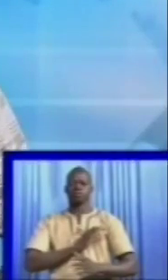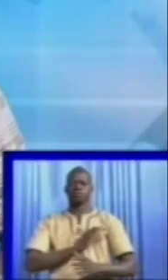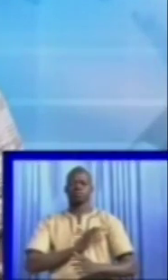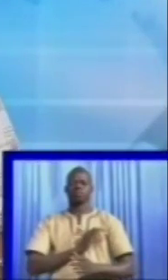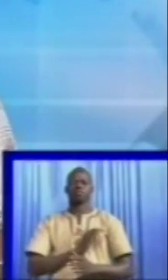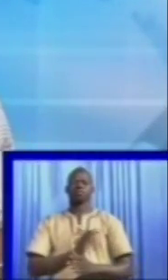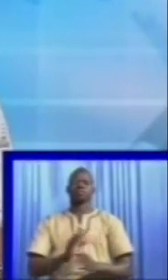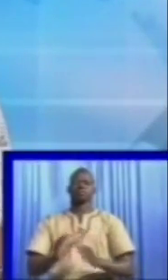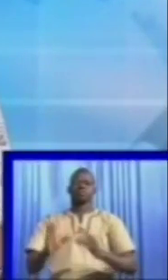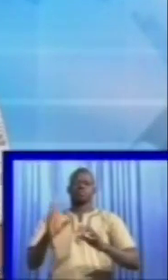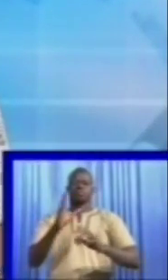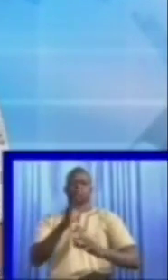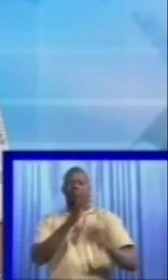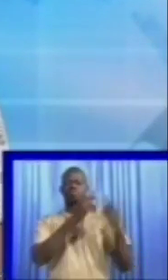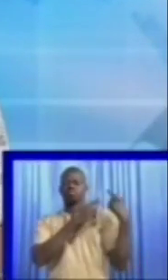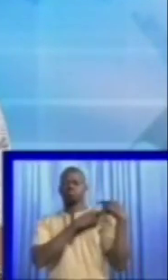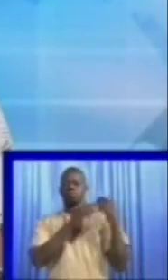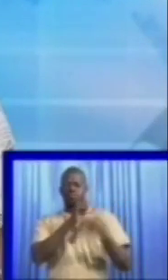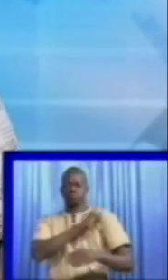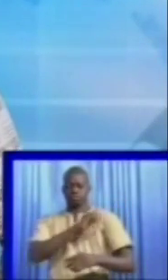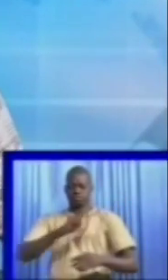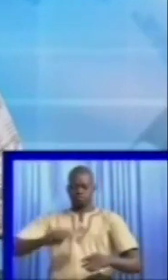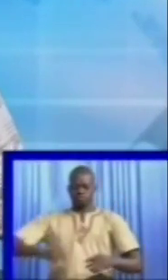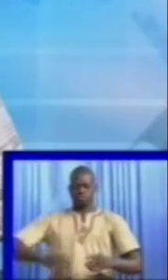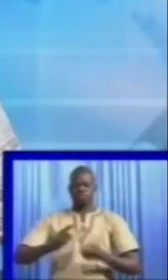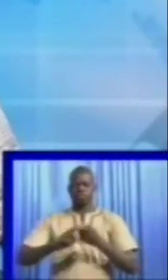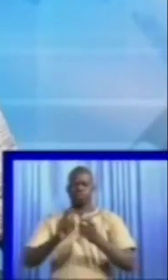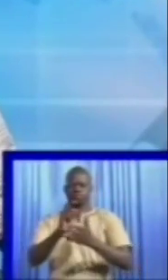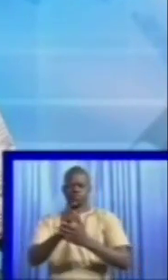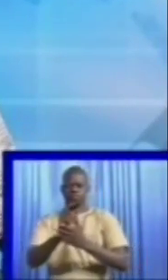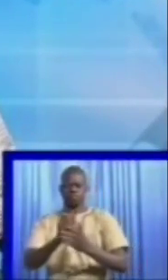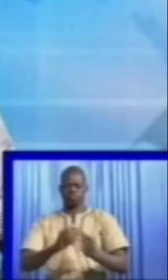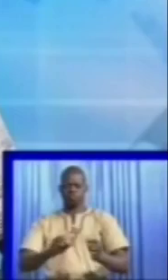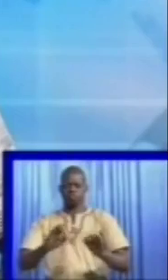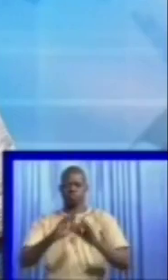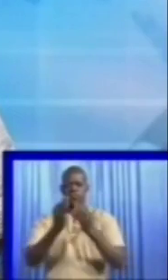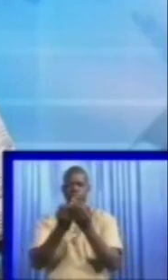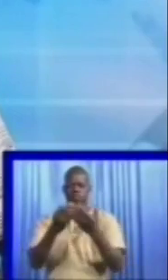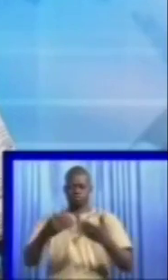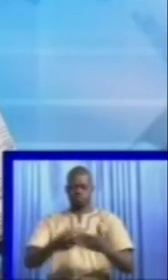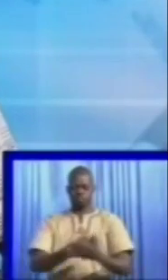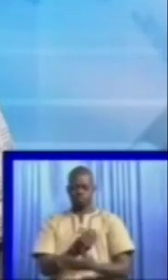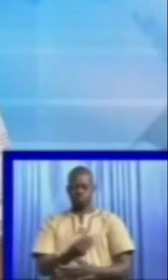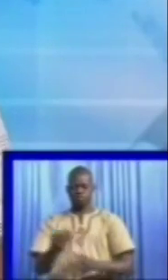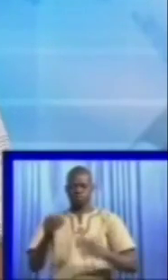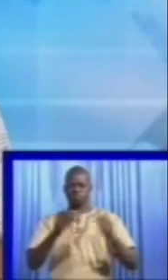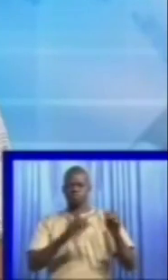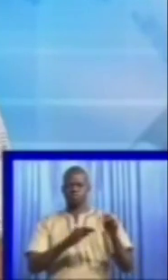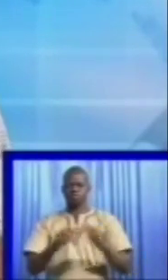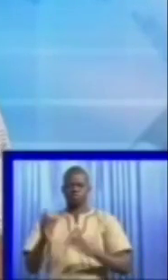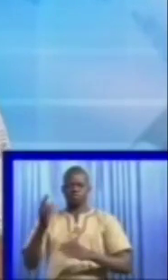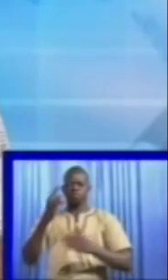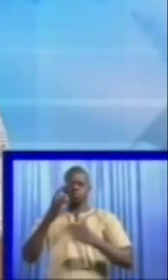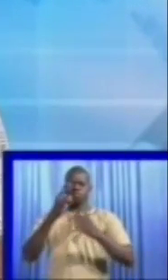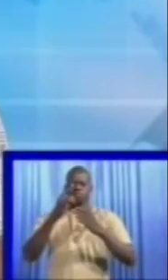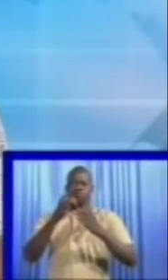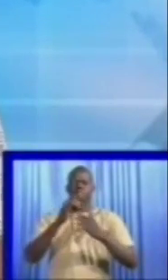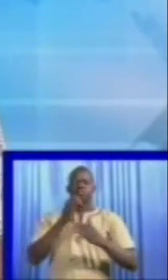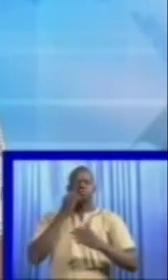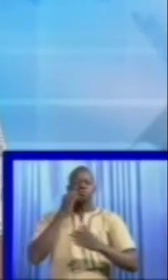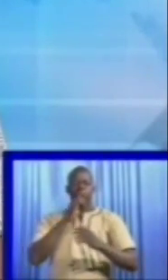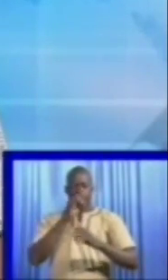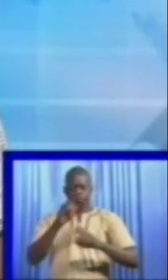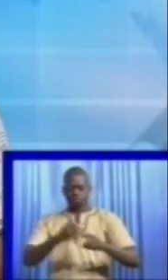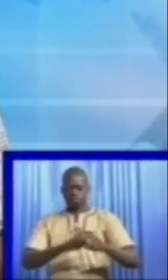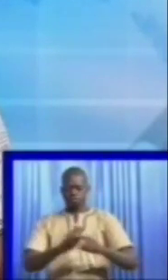Les cadres de l'Assemblée nationale, quant à eux, se familiarisent à un nouvel outil informatique qu'est l'intranet, une interface